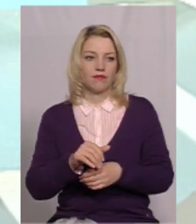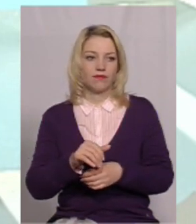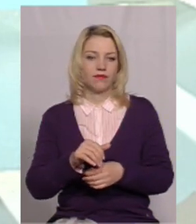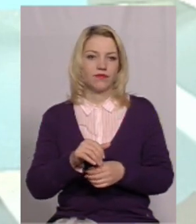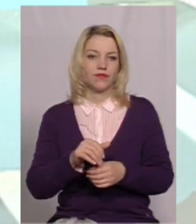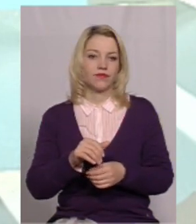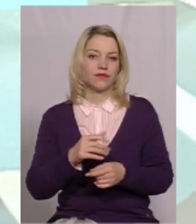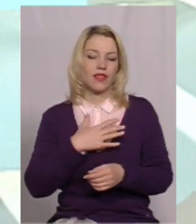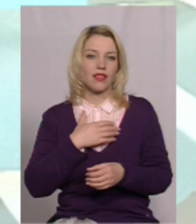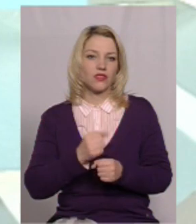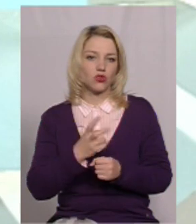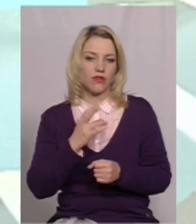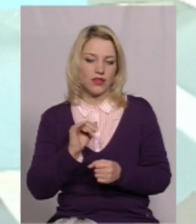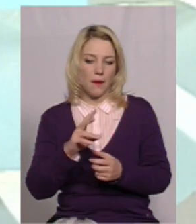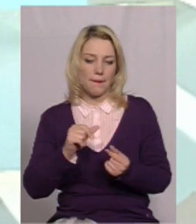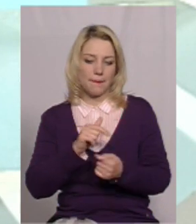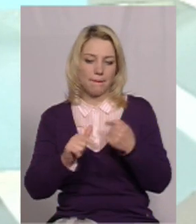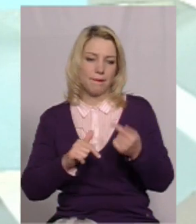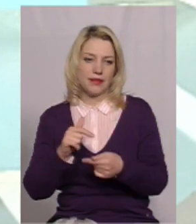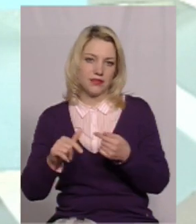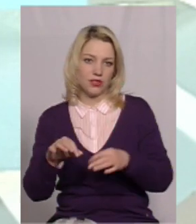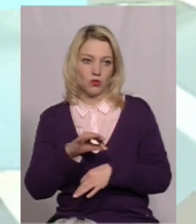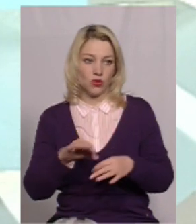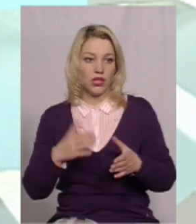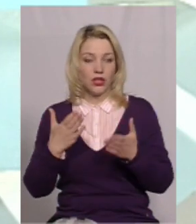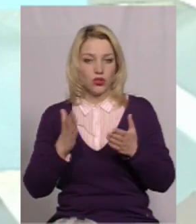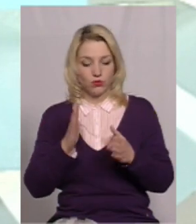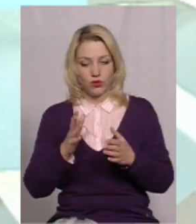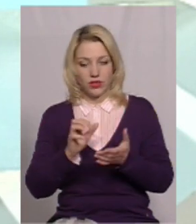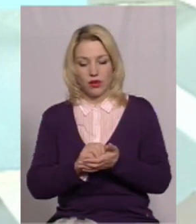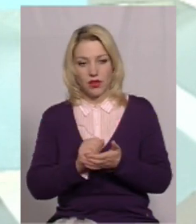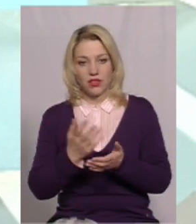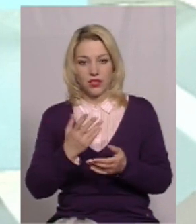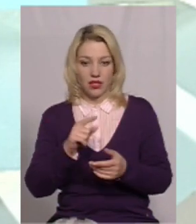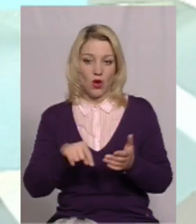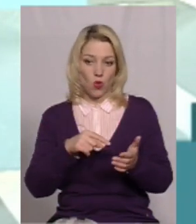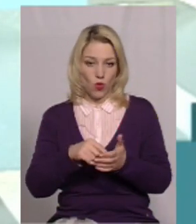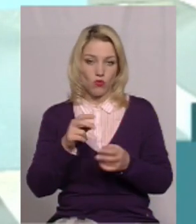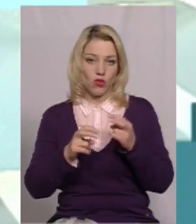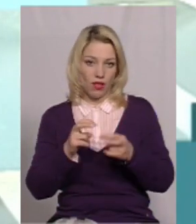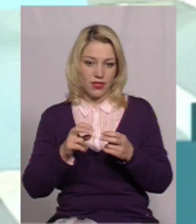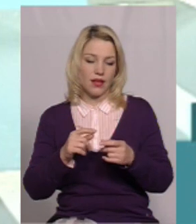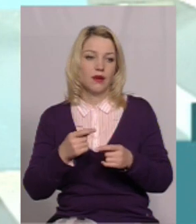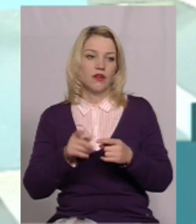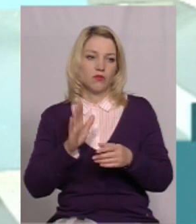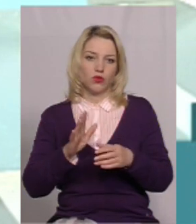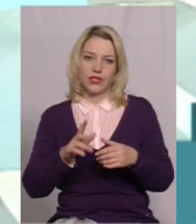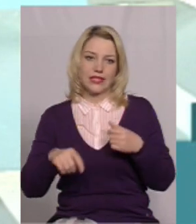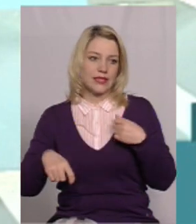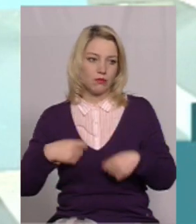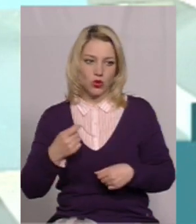так? І якщо цим буде займатися якесь комунальне підприємство, воно буде вкрай